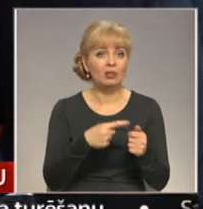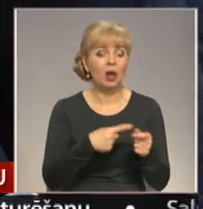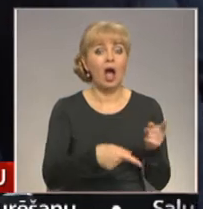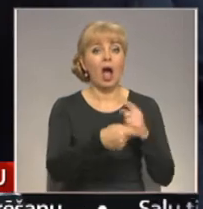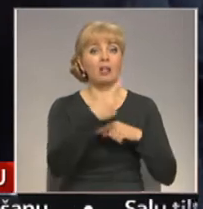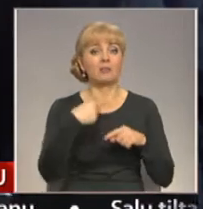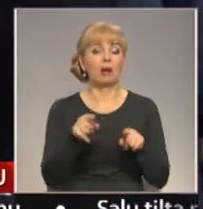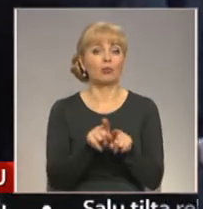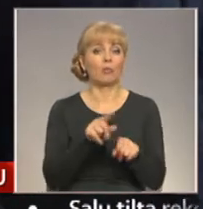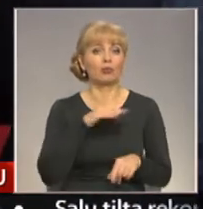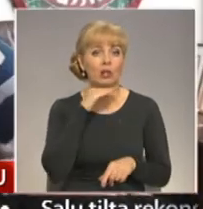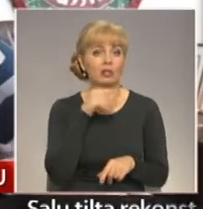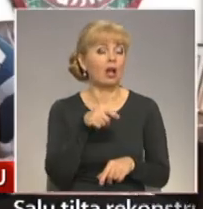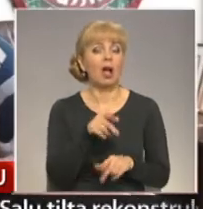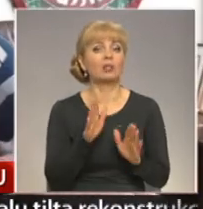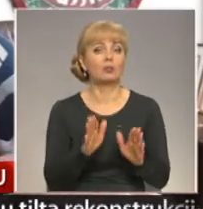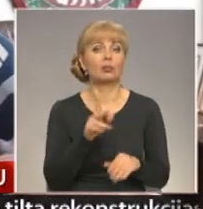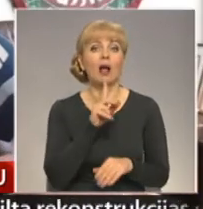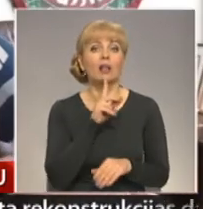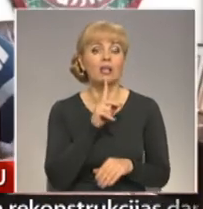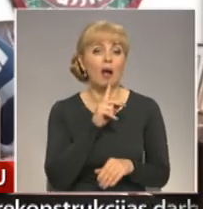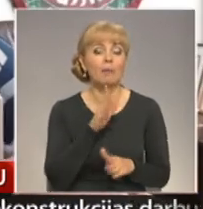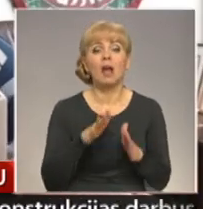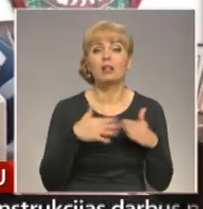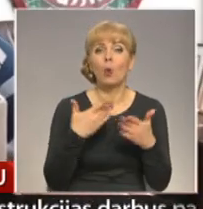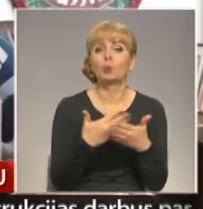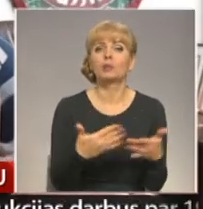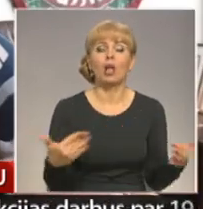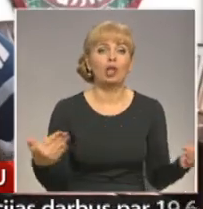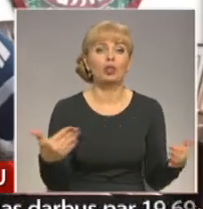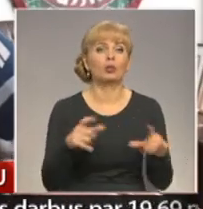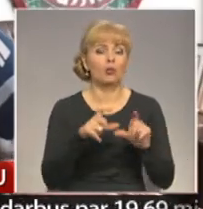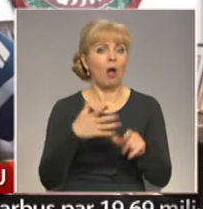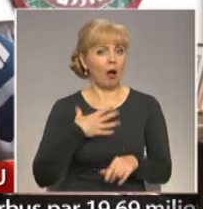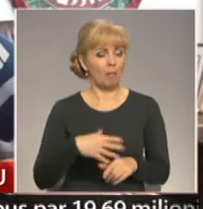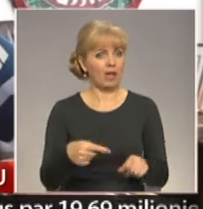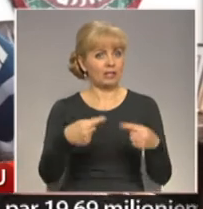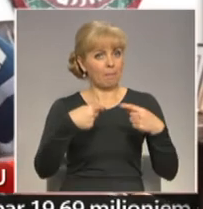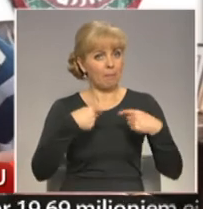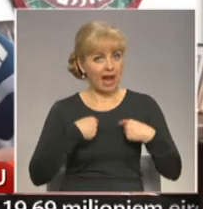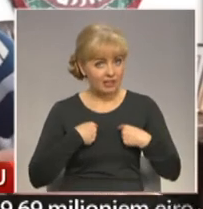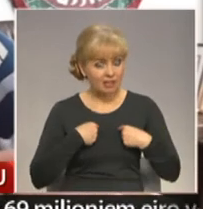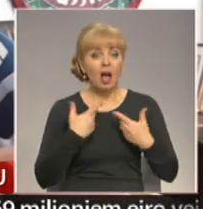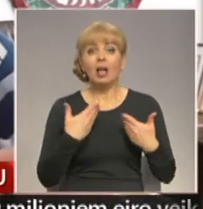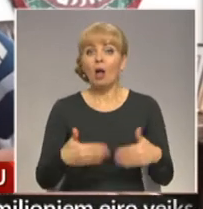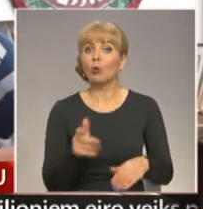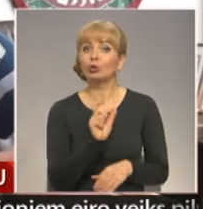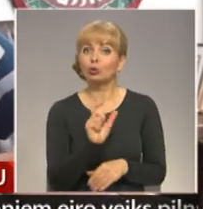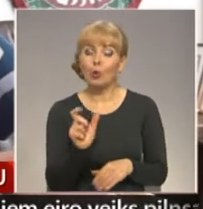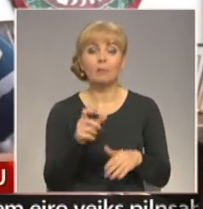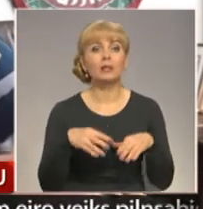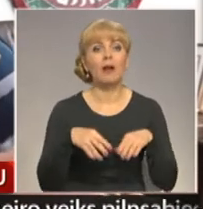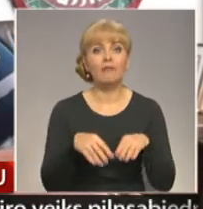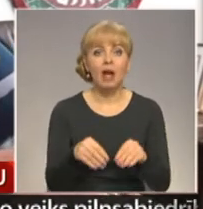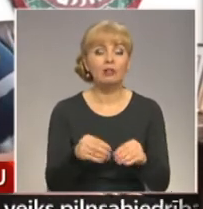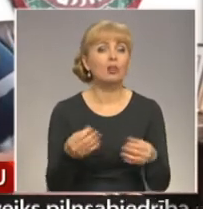pašās klasītēs, un kas tad tur būs? Liepājā vēl ir daudz un dažādas skolas, kāpēc tieši mēs? Jo mēs jau šobrīd veicam diezgan